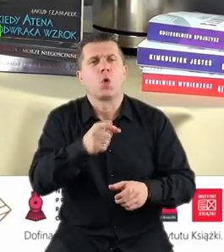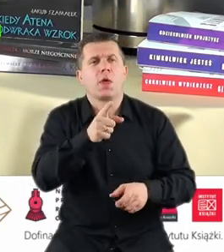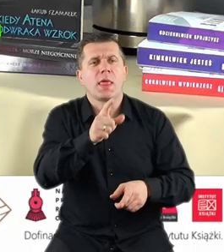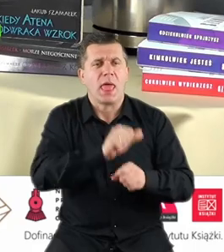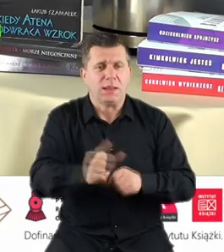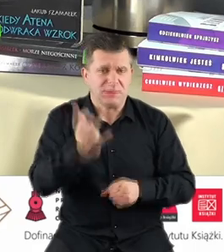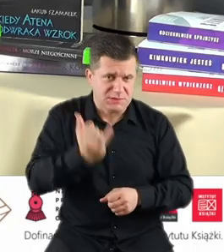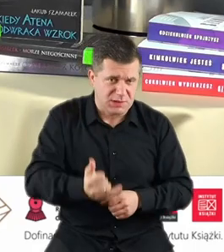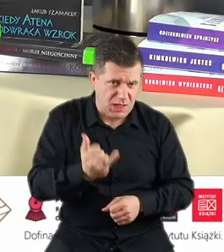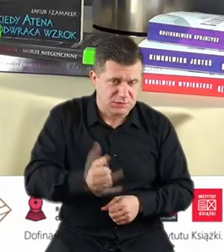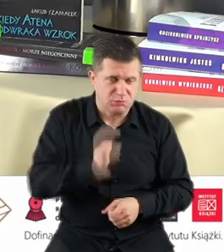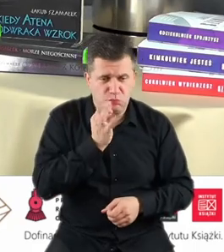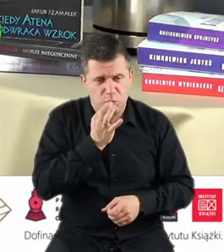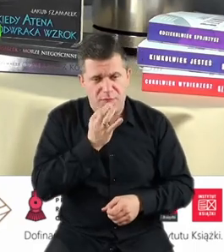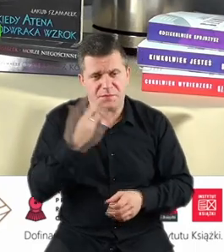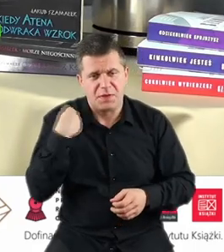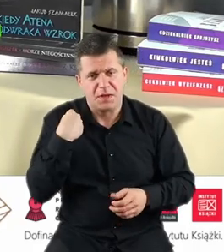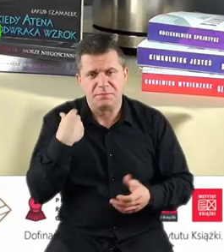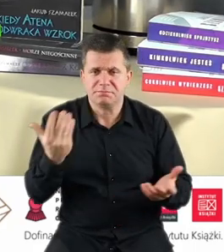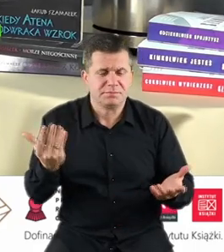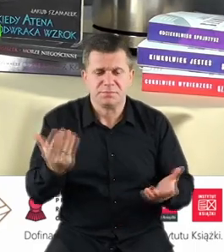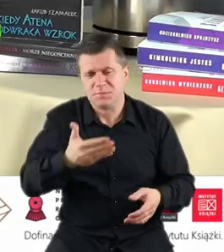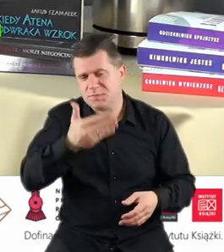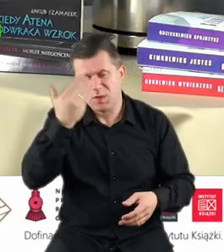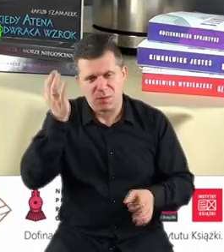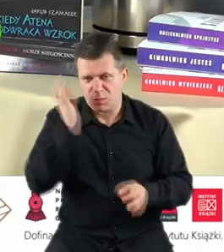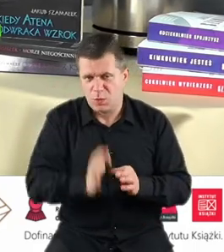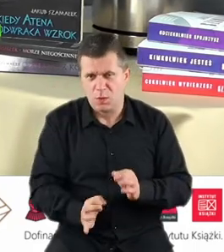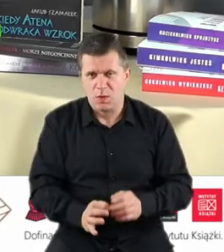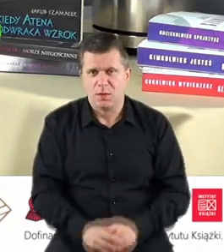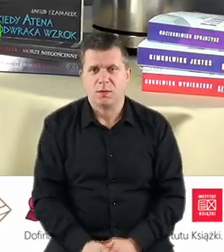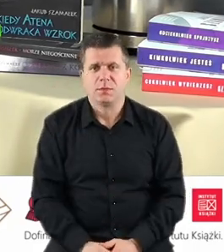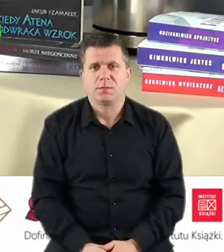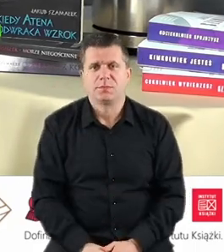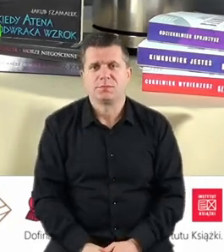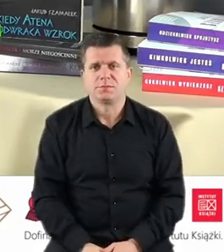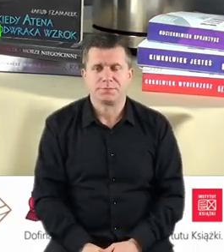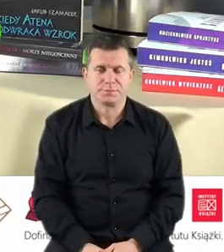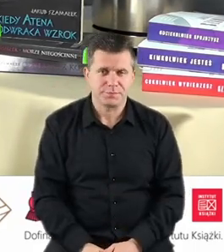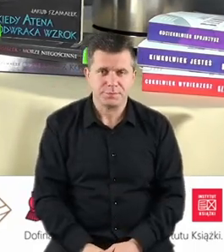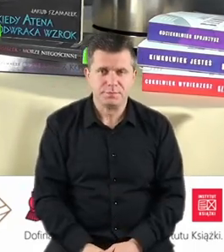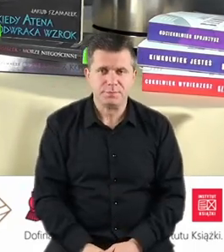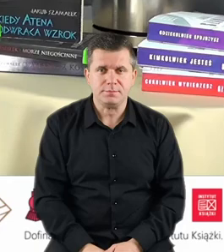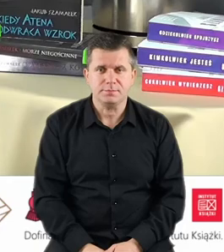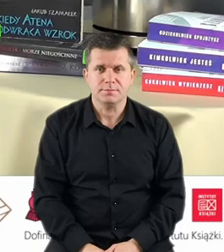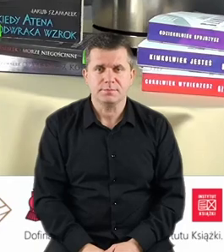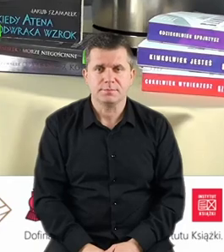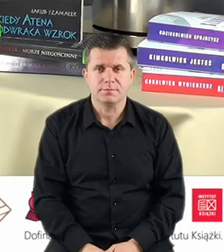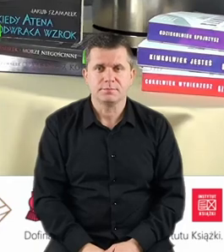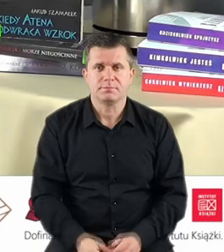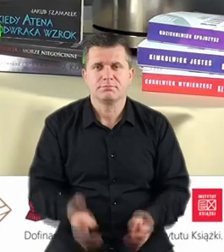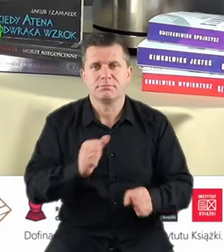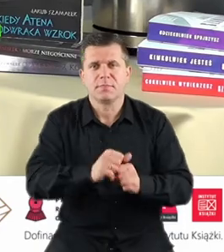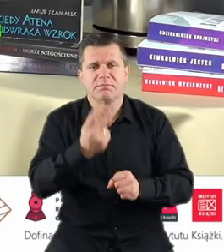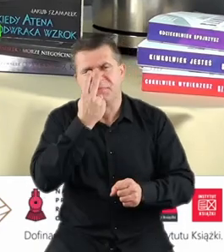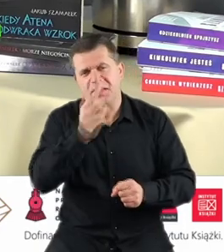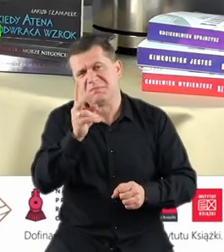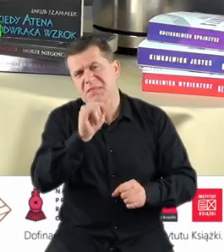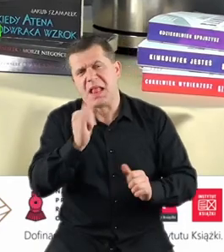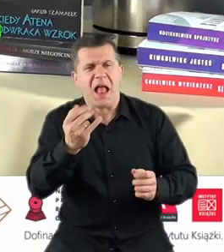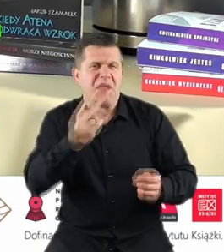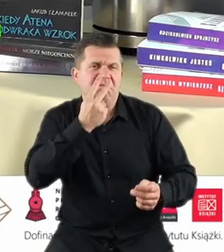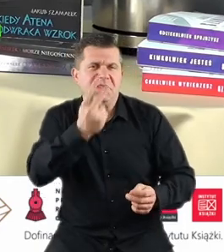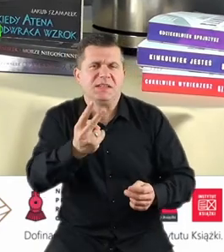ktoś tutaj próbował z ołówkiem w ręku oddać dokładnie tak, jak dana osoba wyglądała, bo to jest jakaś wyidealizowana